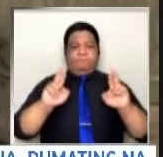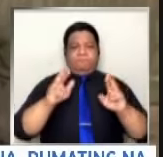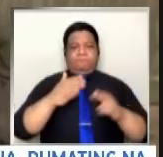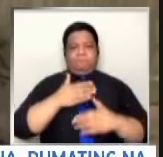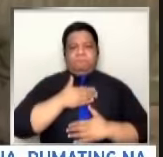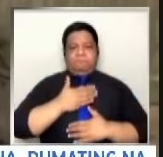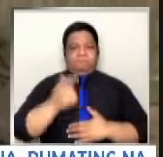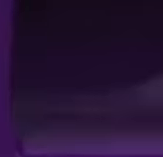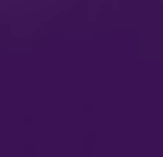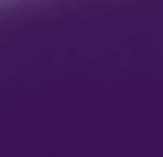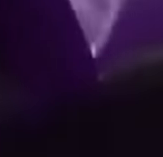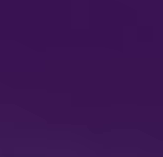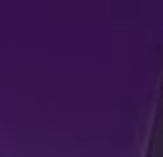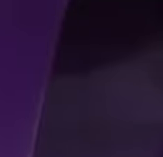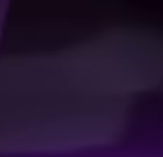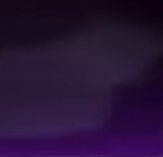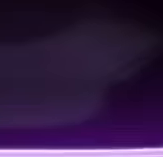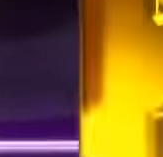News.